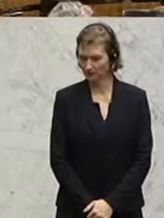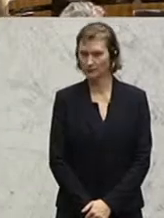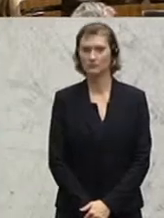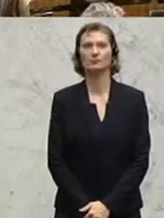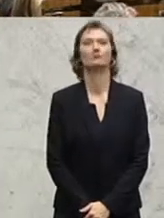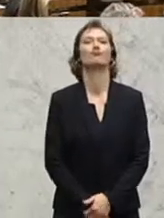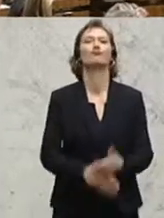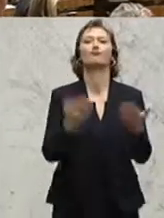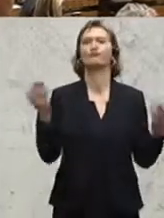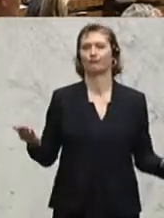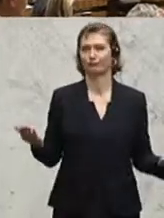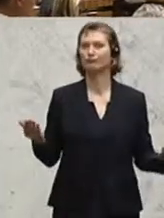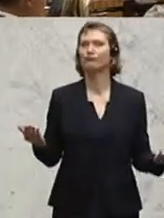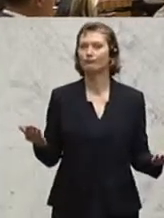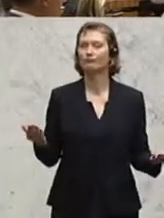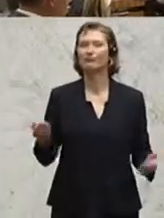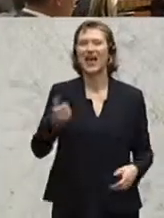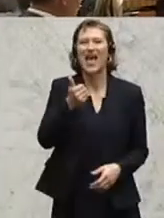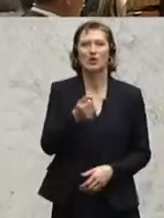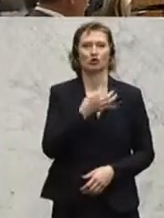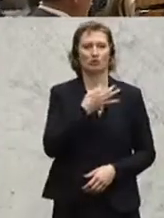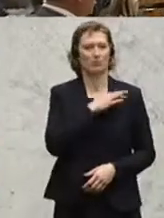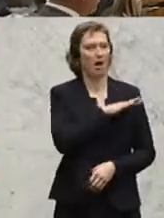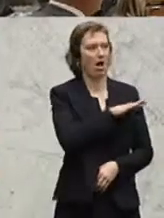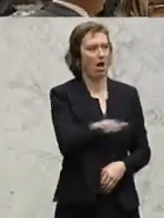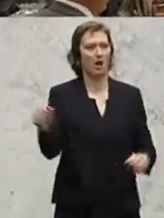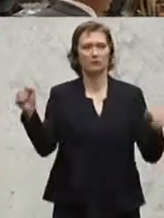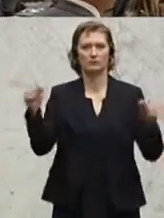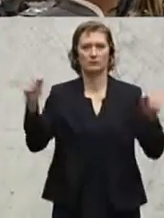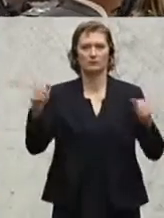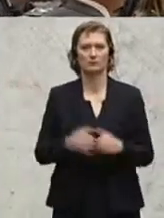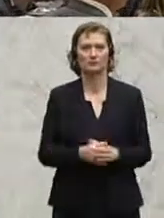Das ist einstimmig so angenommen.